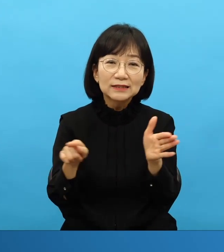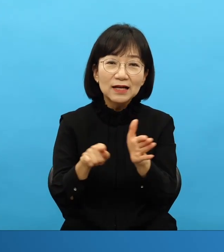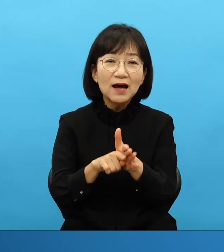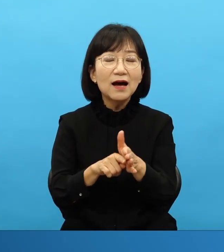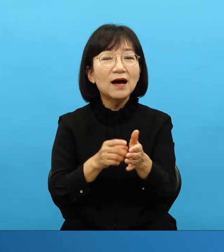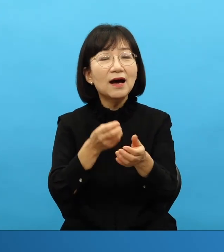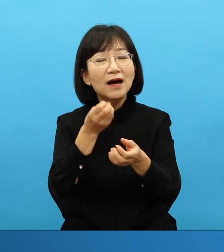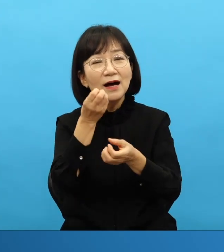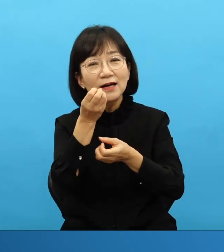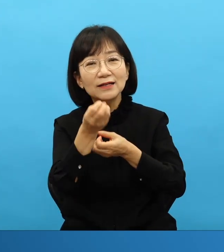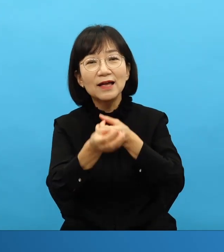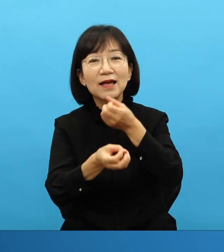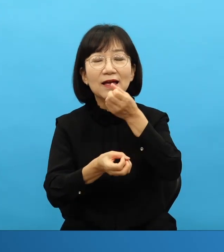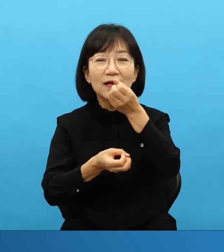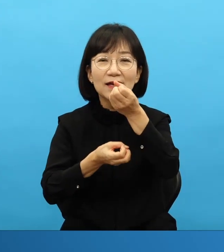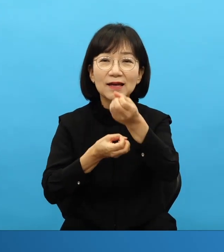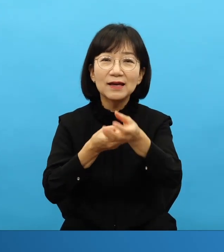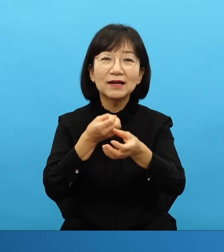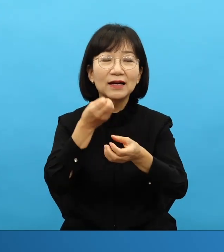이것이 나의